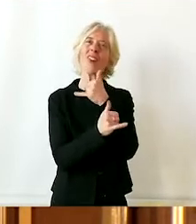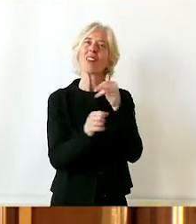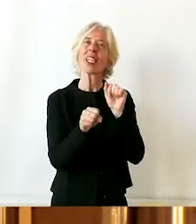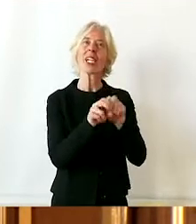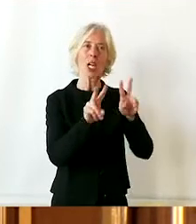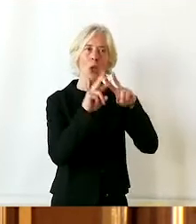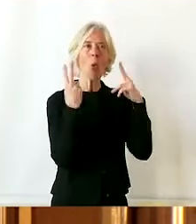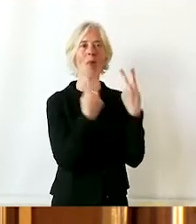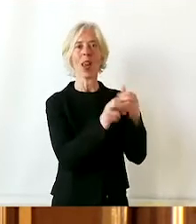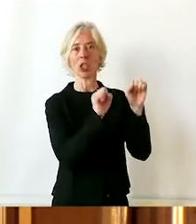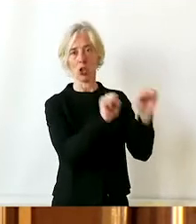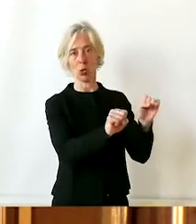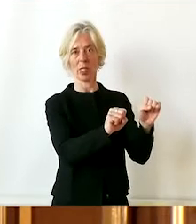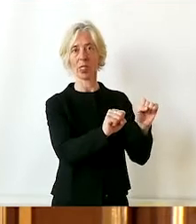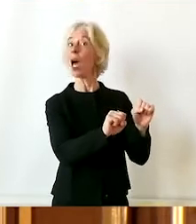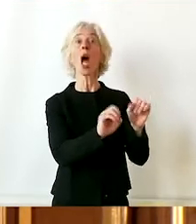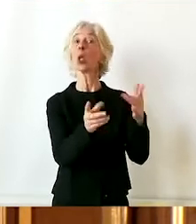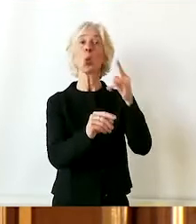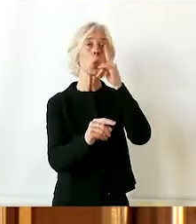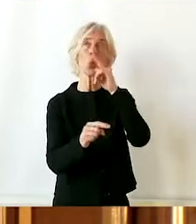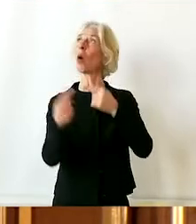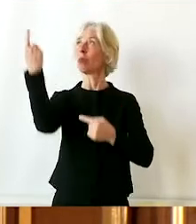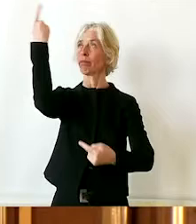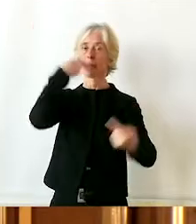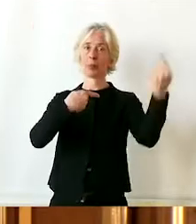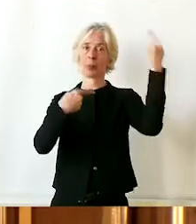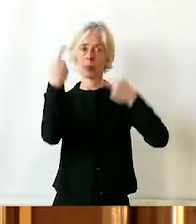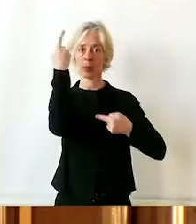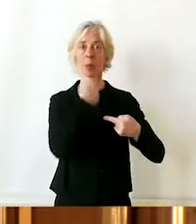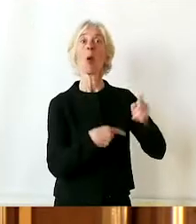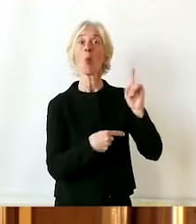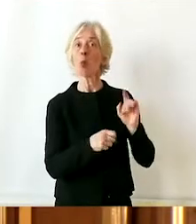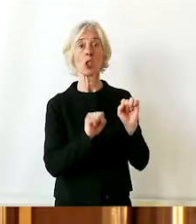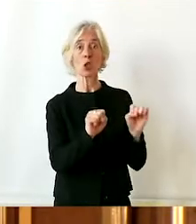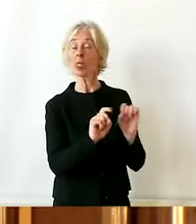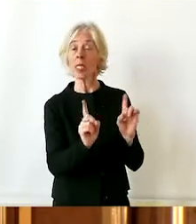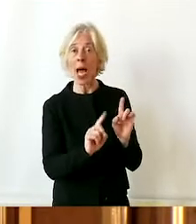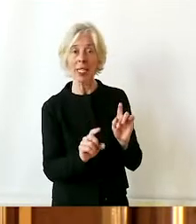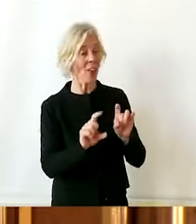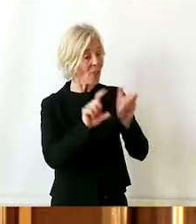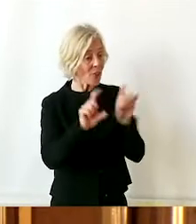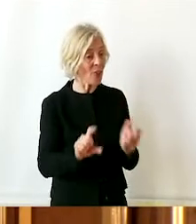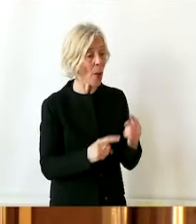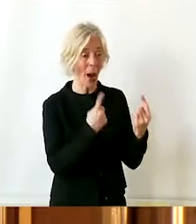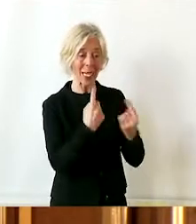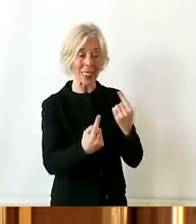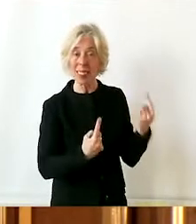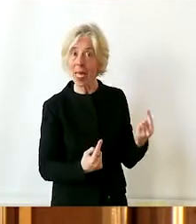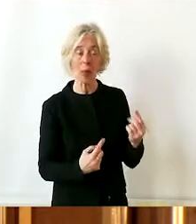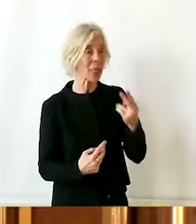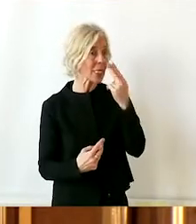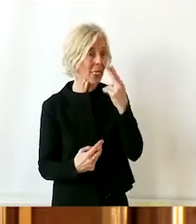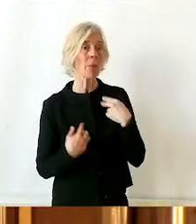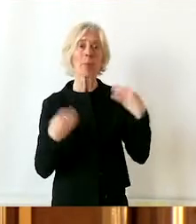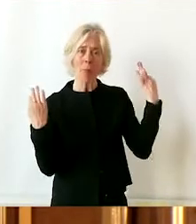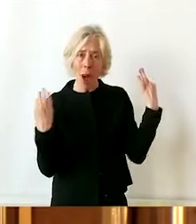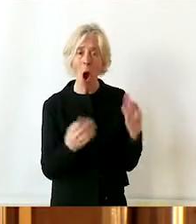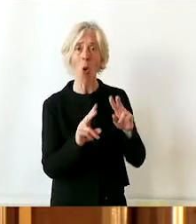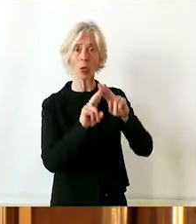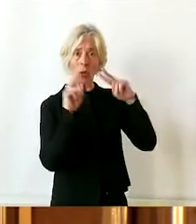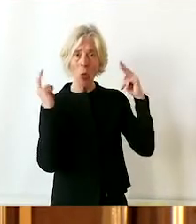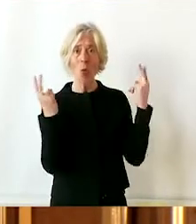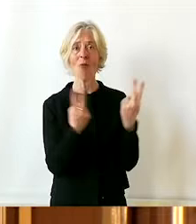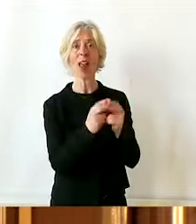angeordnet ist, sondern einfach aus einem inneren Drang heraus, den veränderten Bedingungen am Markt sich anzupassen oder